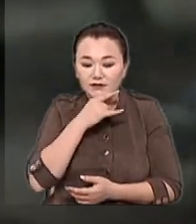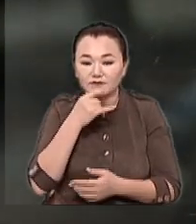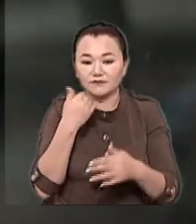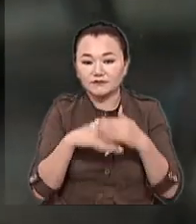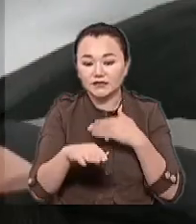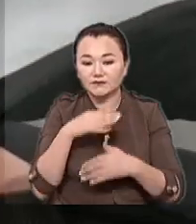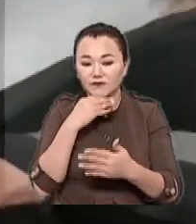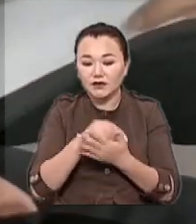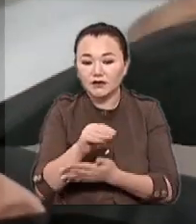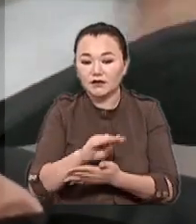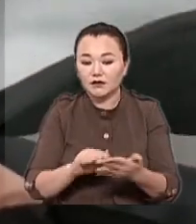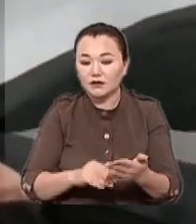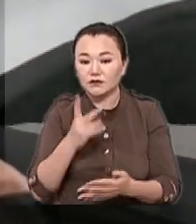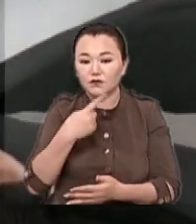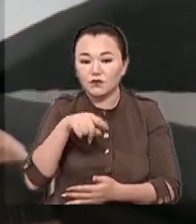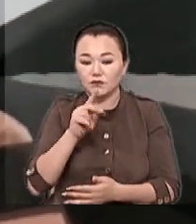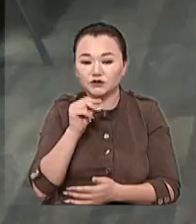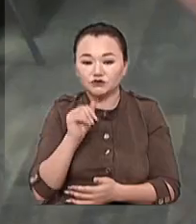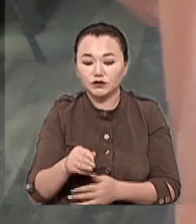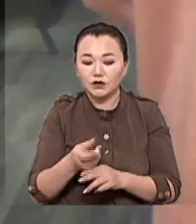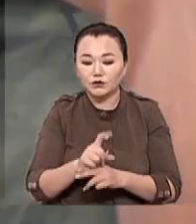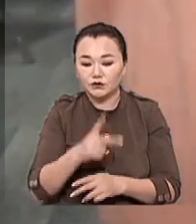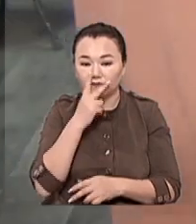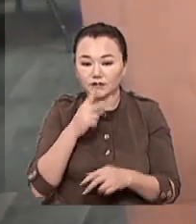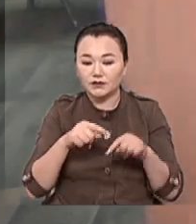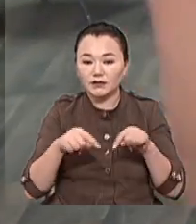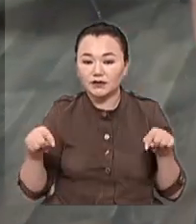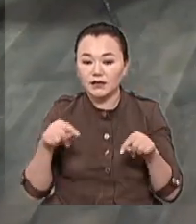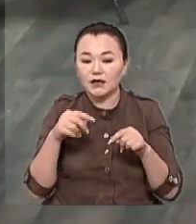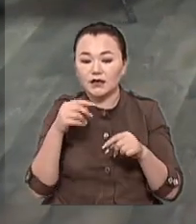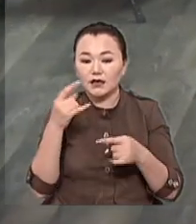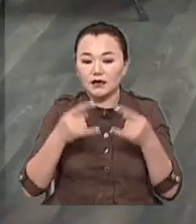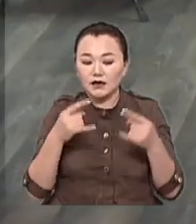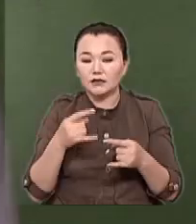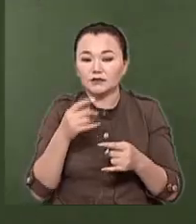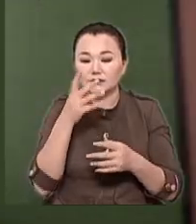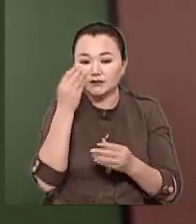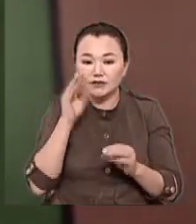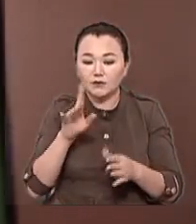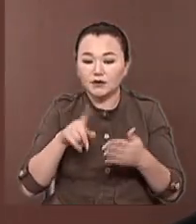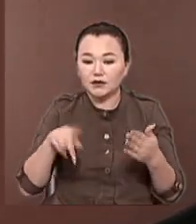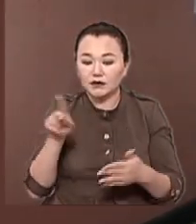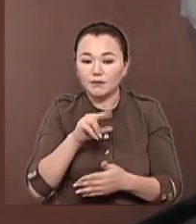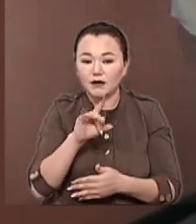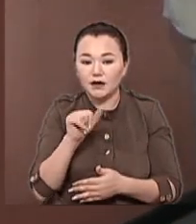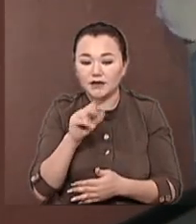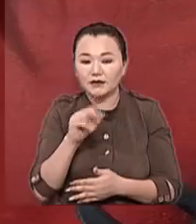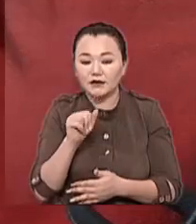высылайте свои анкеты на номер WhatsApp, который видите на экране. И не забудьте пометку «Пара на